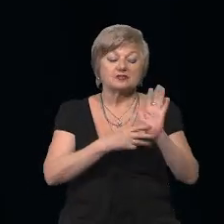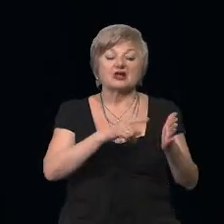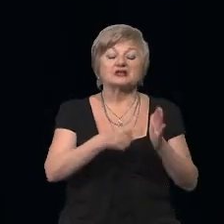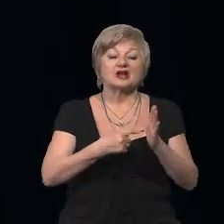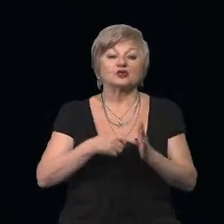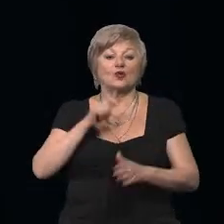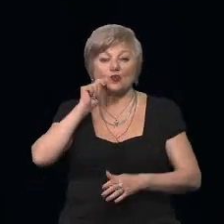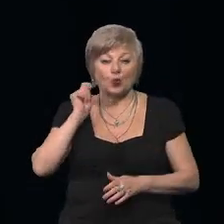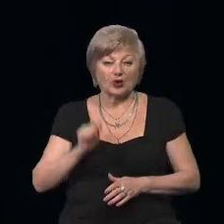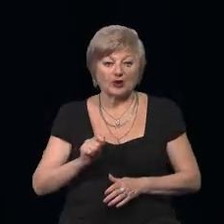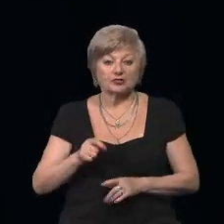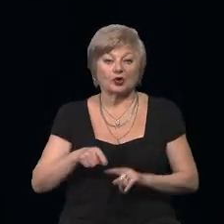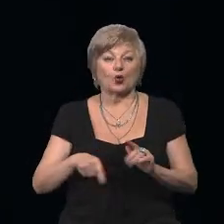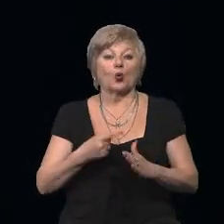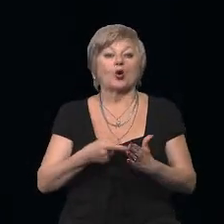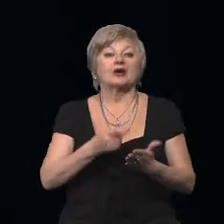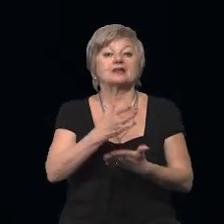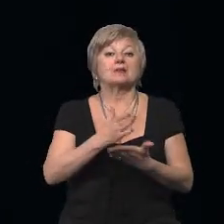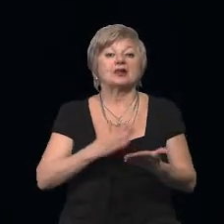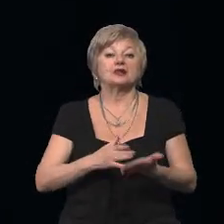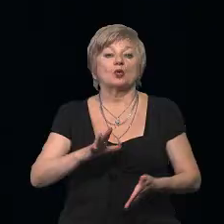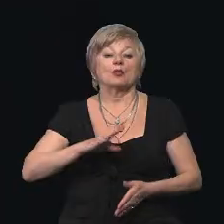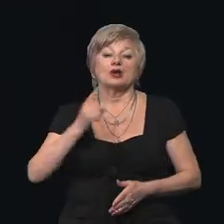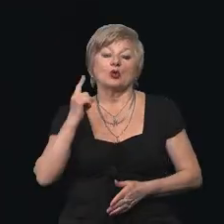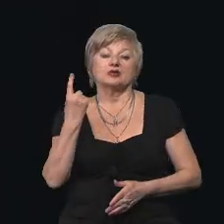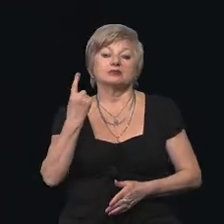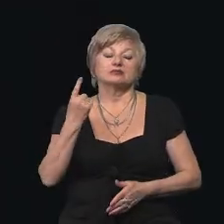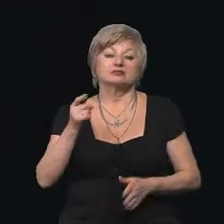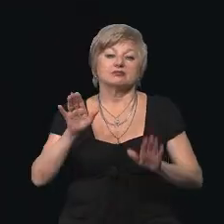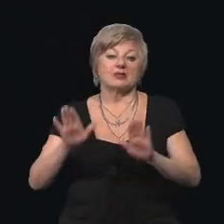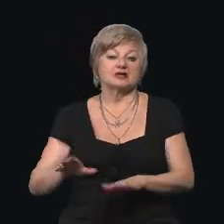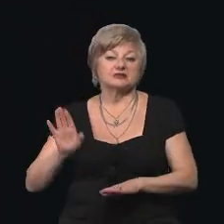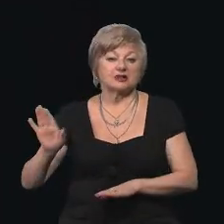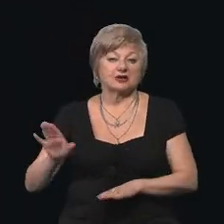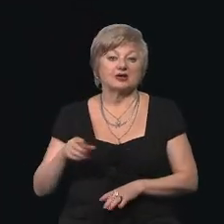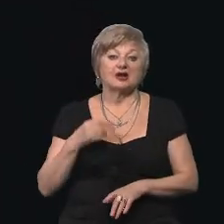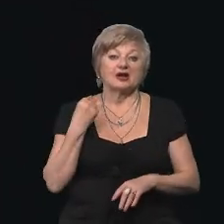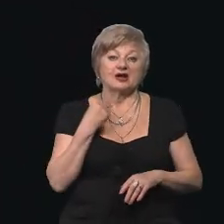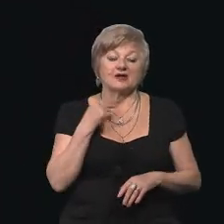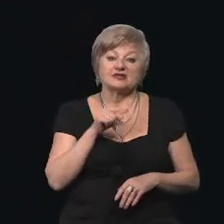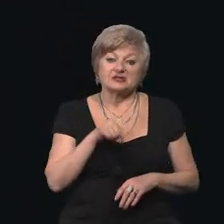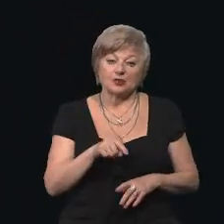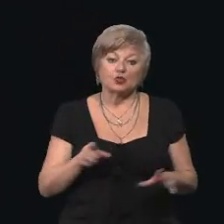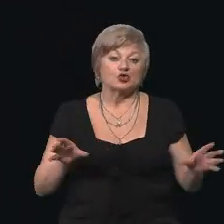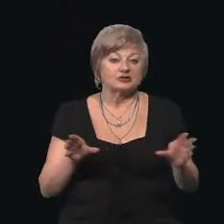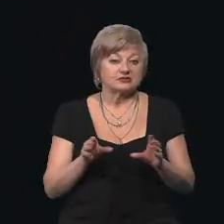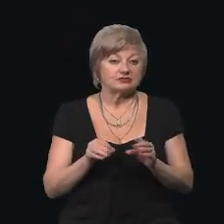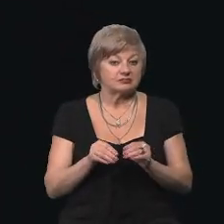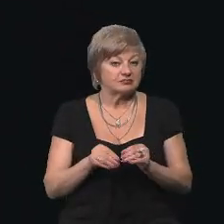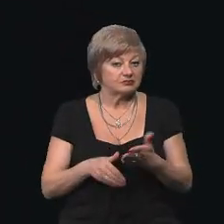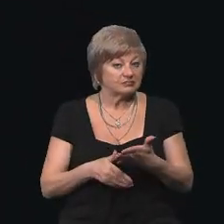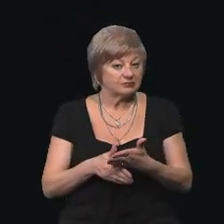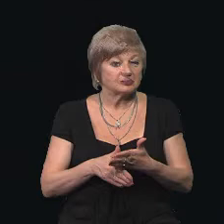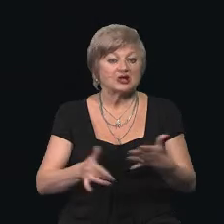і місто Мелітополь було однією з його локацій. ЮА Запоріжжя був медійним партнером цього фестивалю, то що